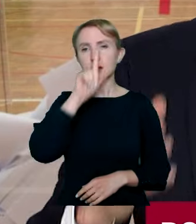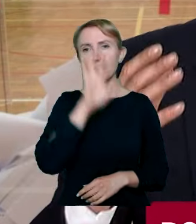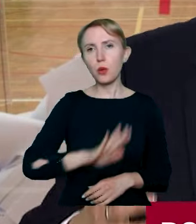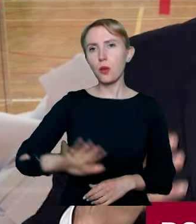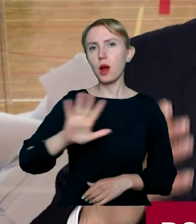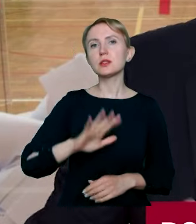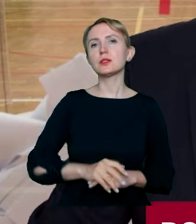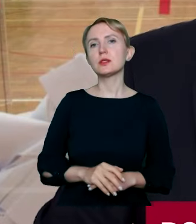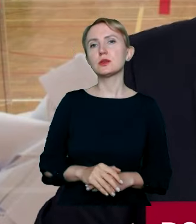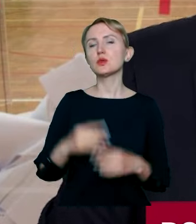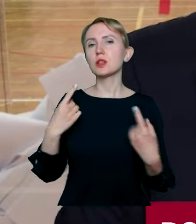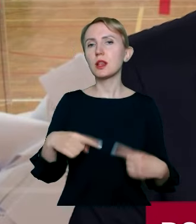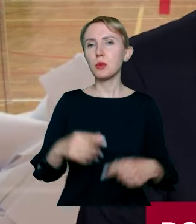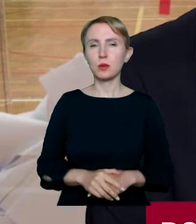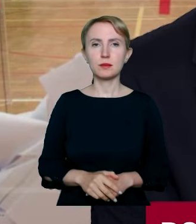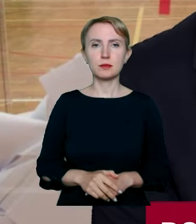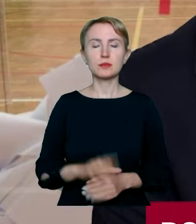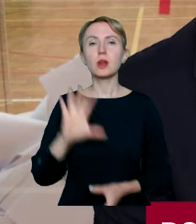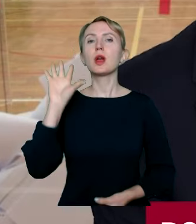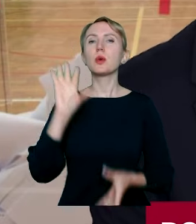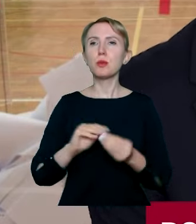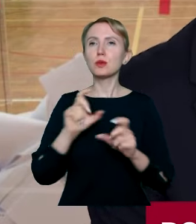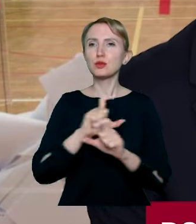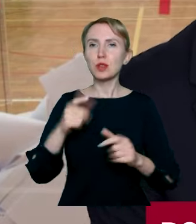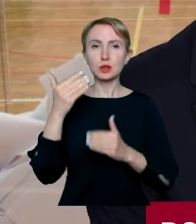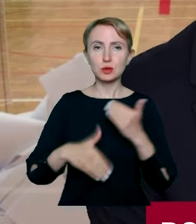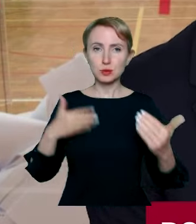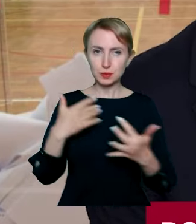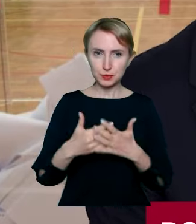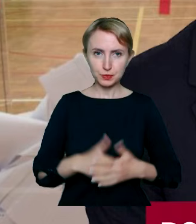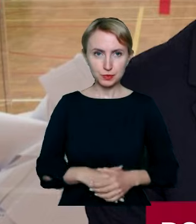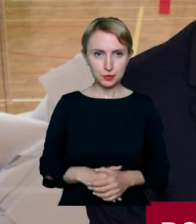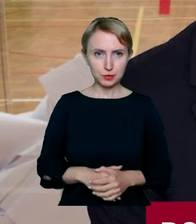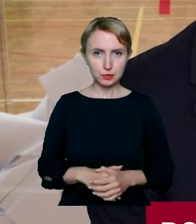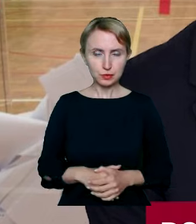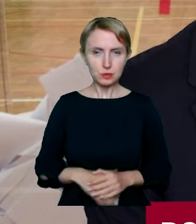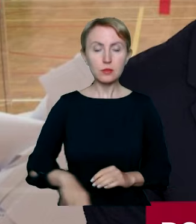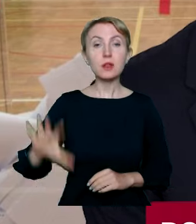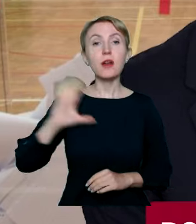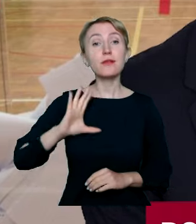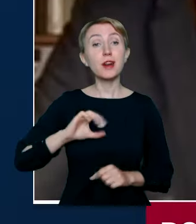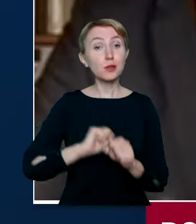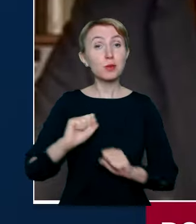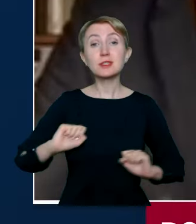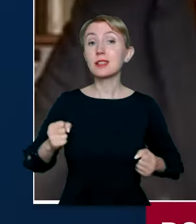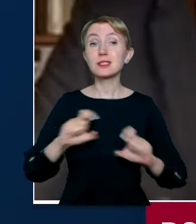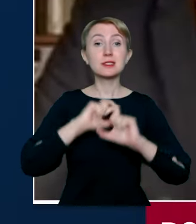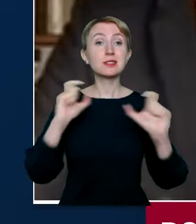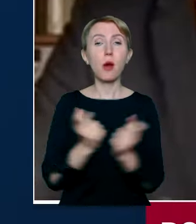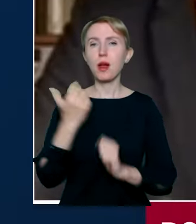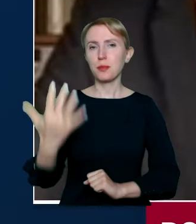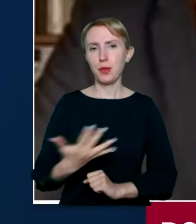tak nie było. To ja spuentuję, bo już czas nam się kończy, że jednak warto być aktywnym przez całe 5